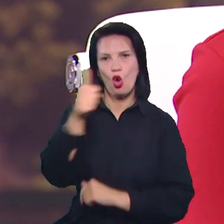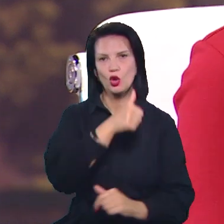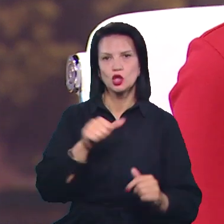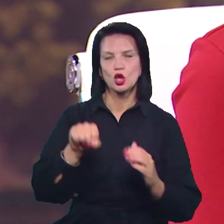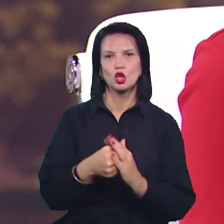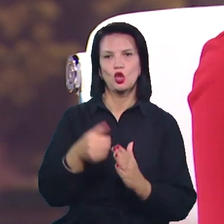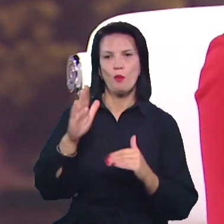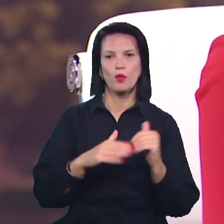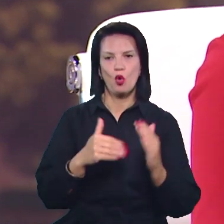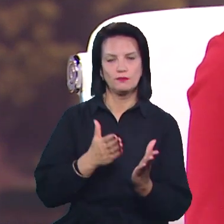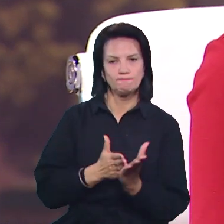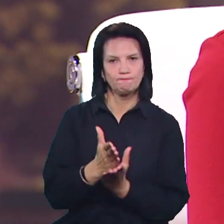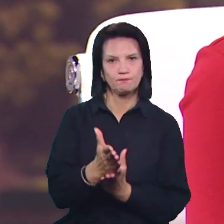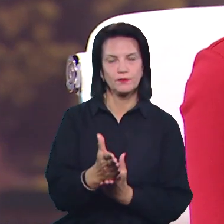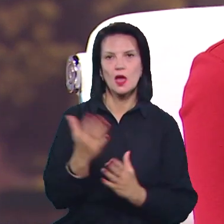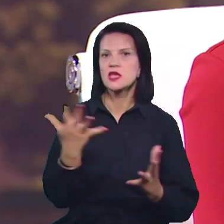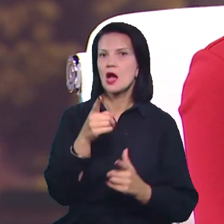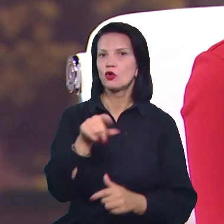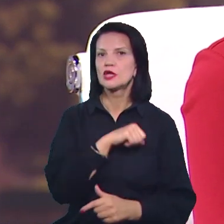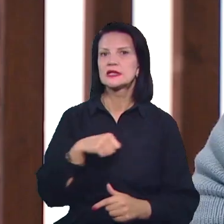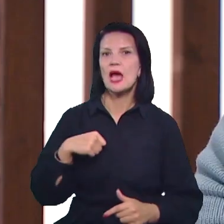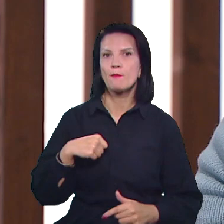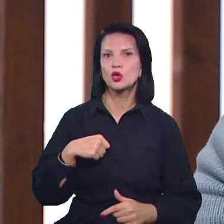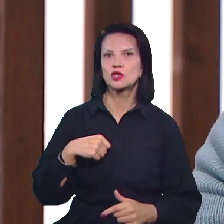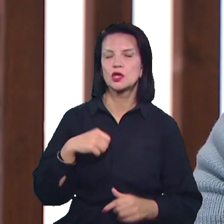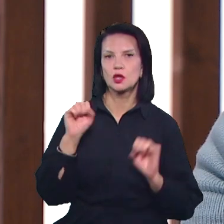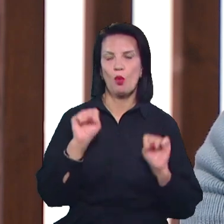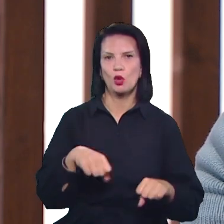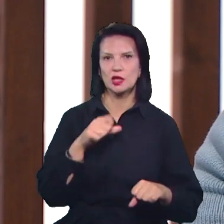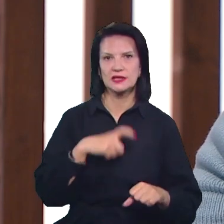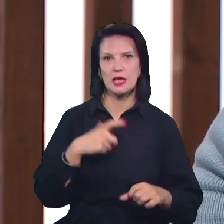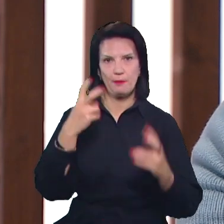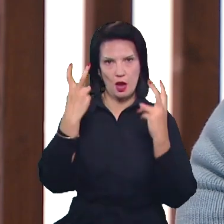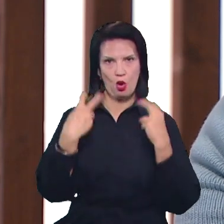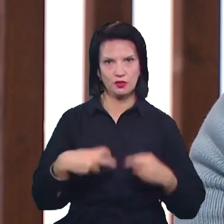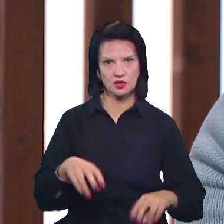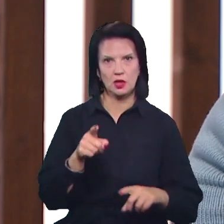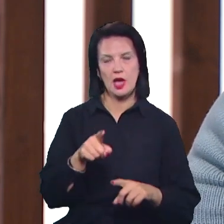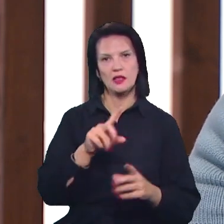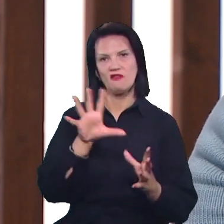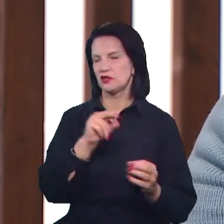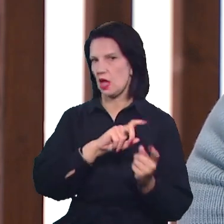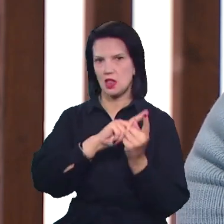спеціаліста, як вони можуть самостійно так себе обстежити? Але ж все наоборот.